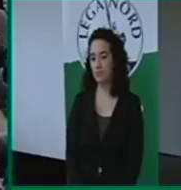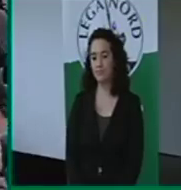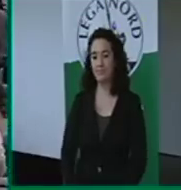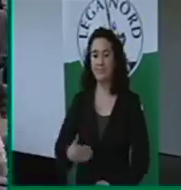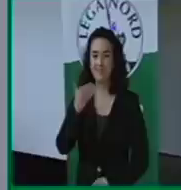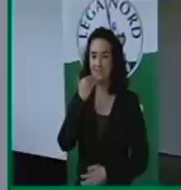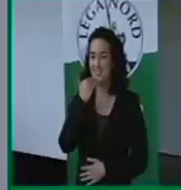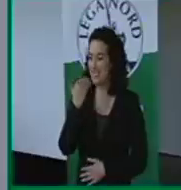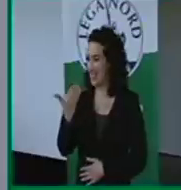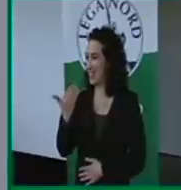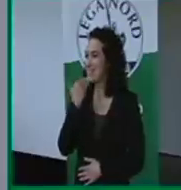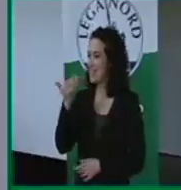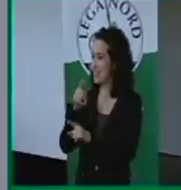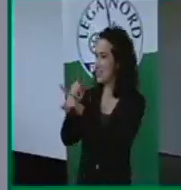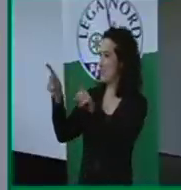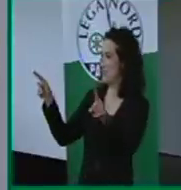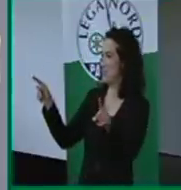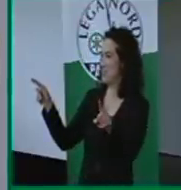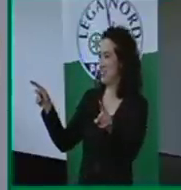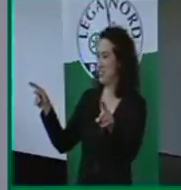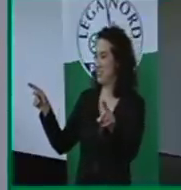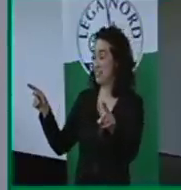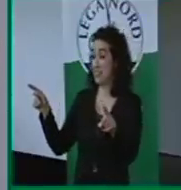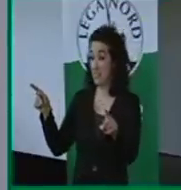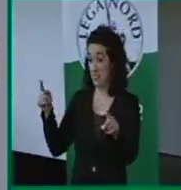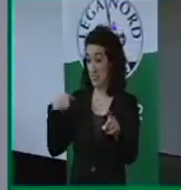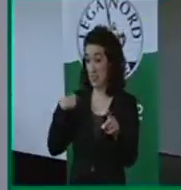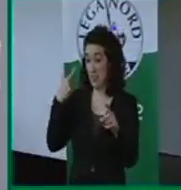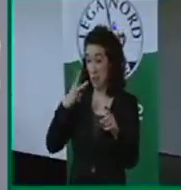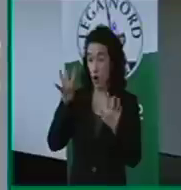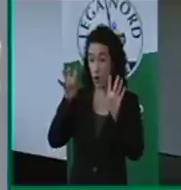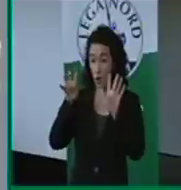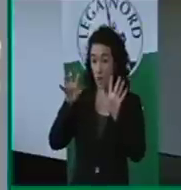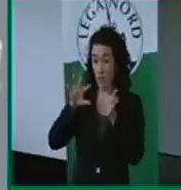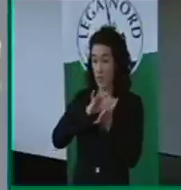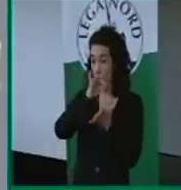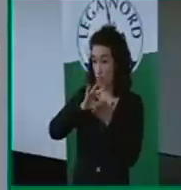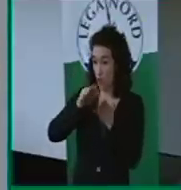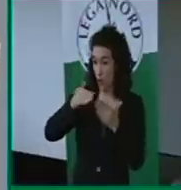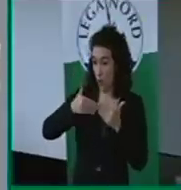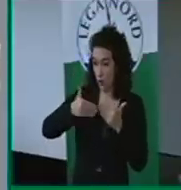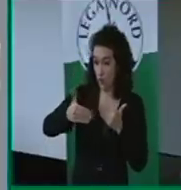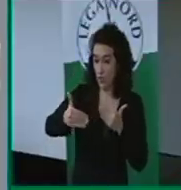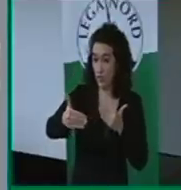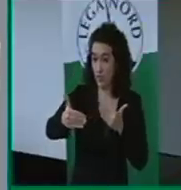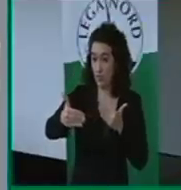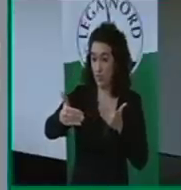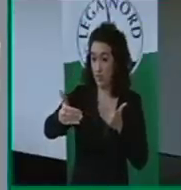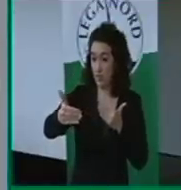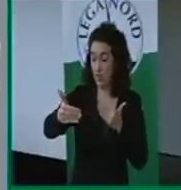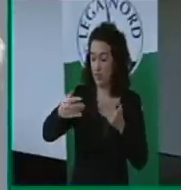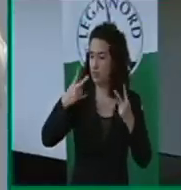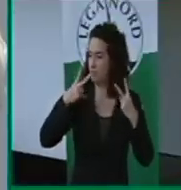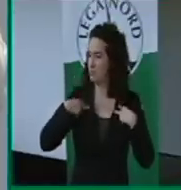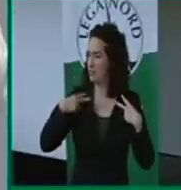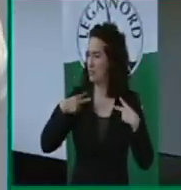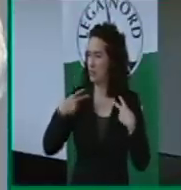grazie grazie a tutti penso che si colga che i 90 giorni che abbiamo davanti devono essere vissuti 24